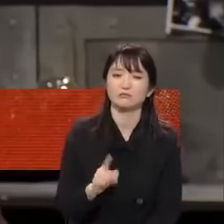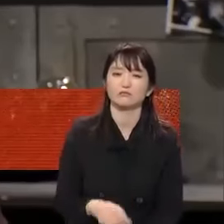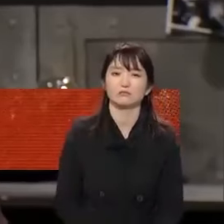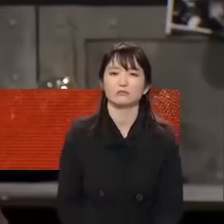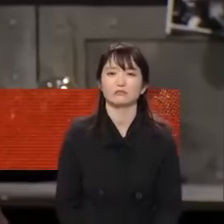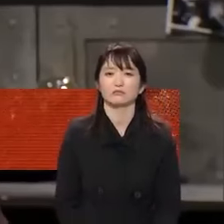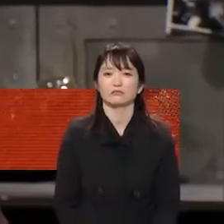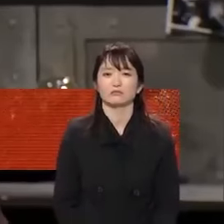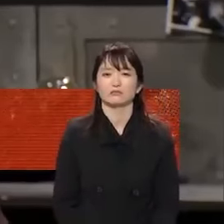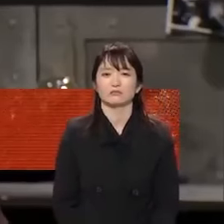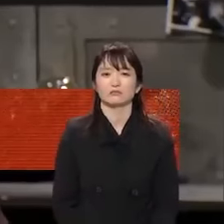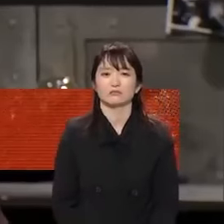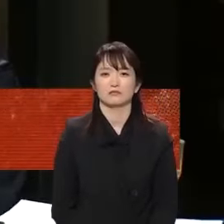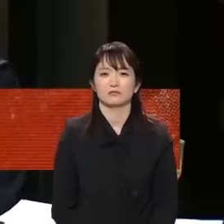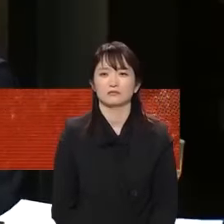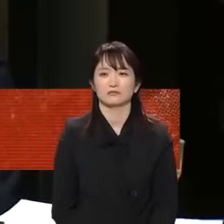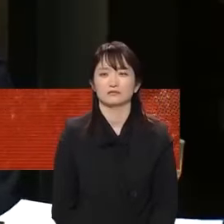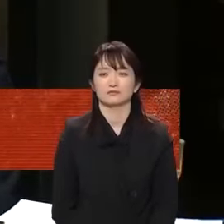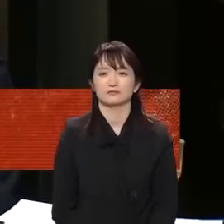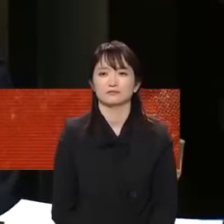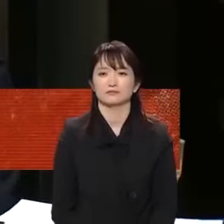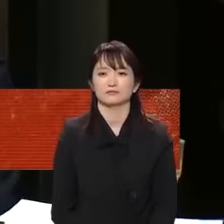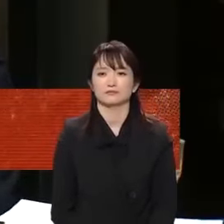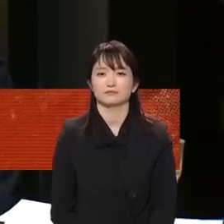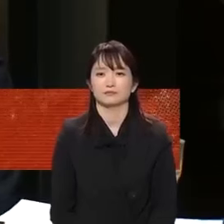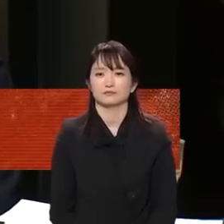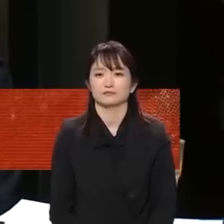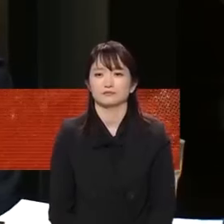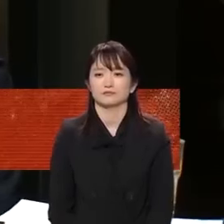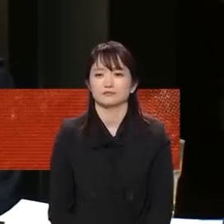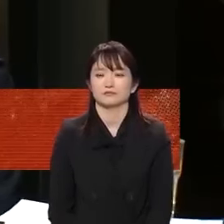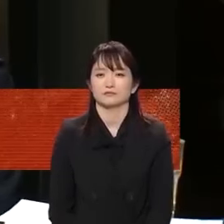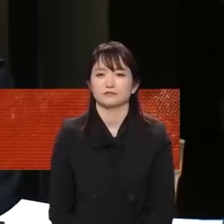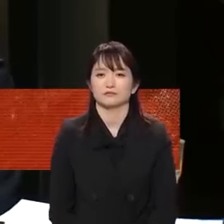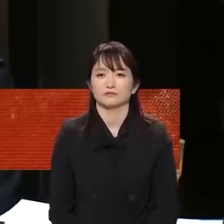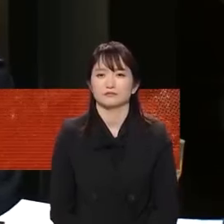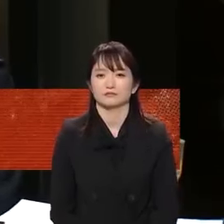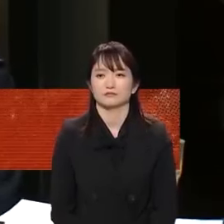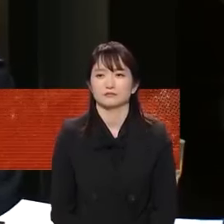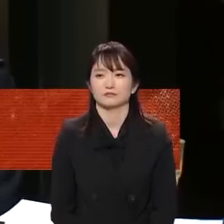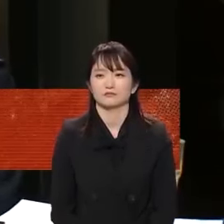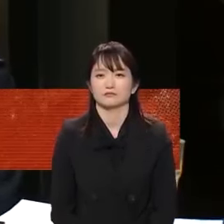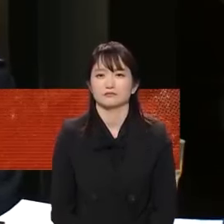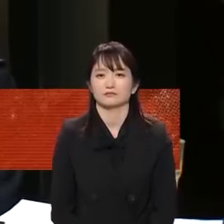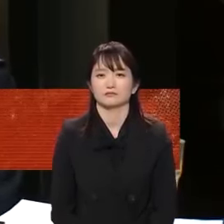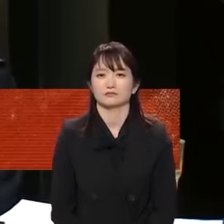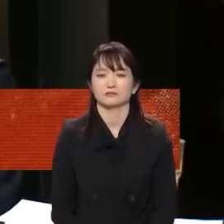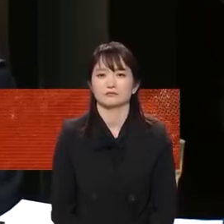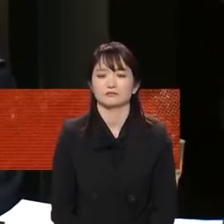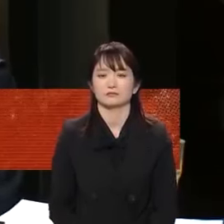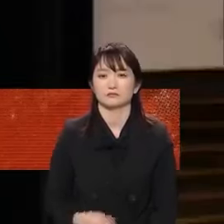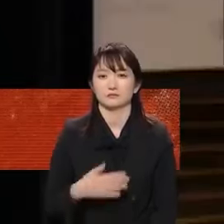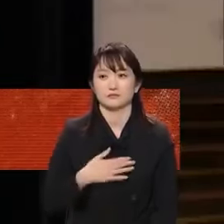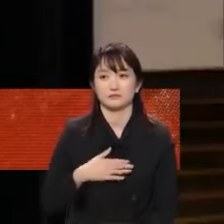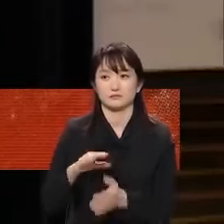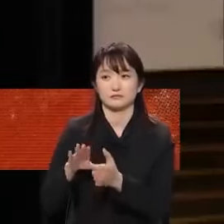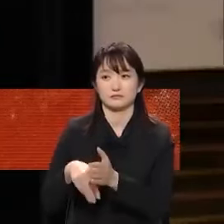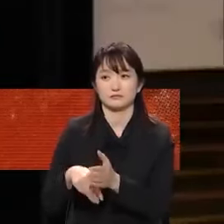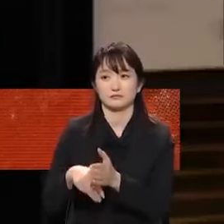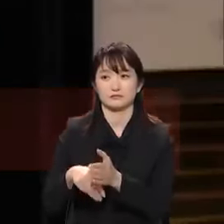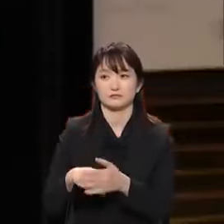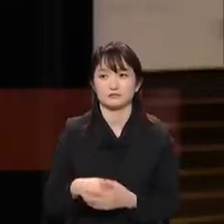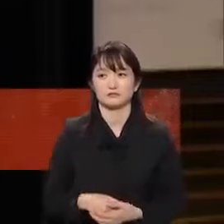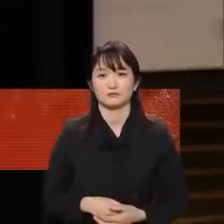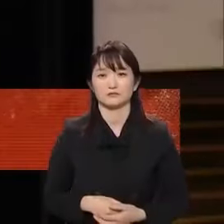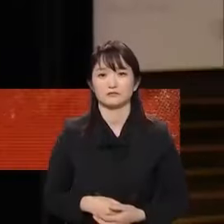있었는지. 자 박 변호사님은 하실 말씀 없으세요? 그러니까 뭐 저희 때는 사실은 좀 저런 선생님